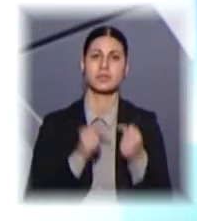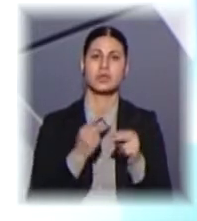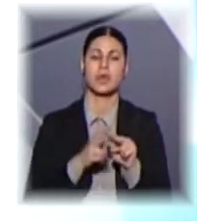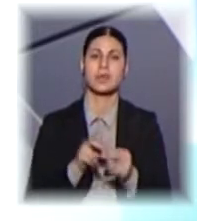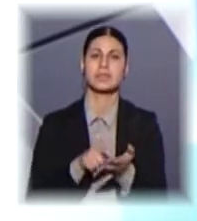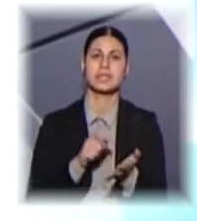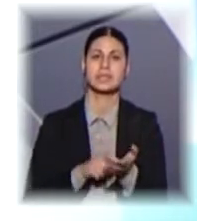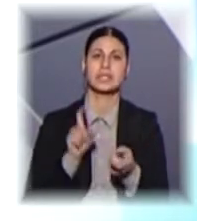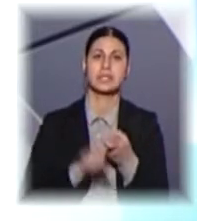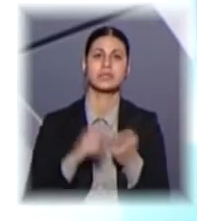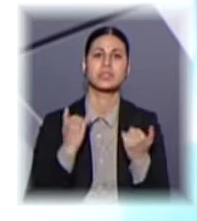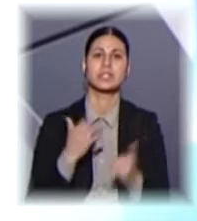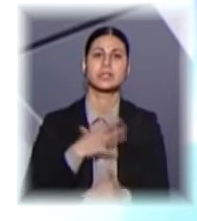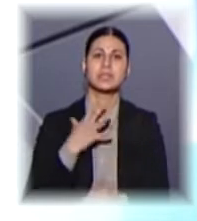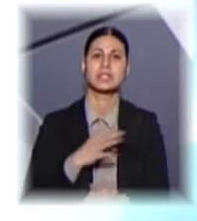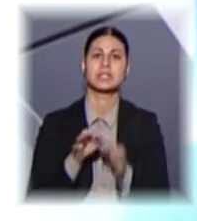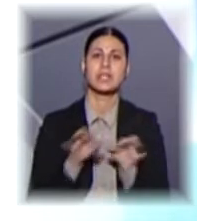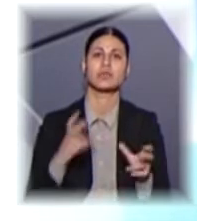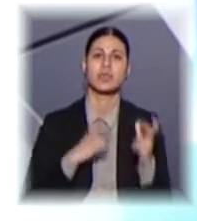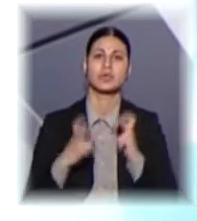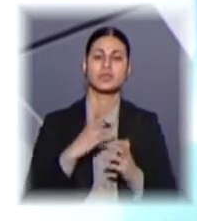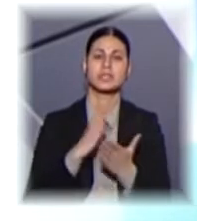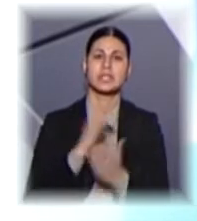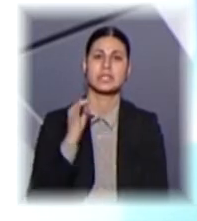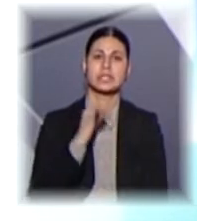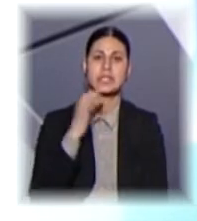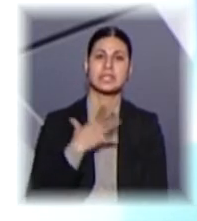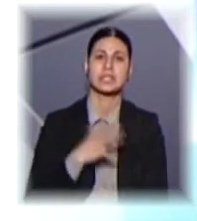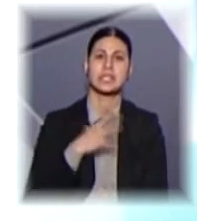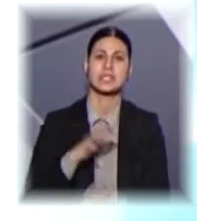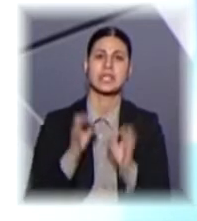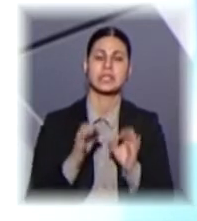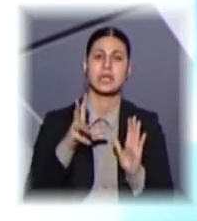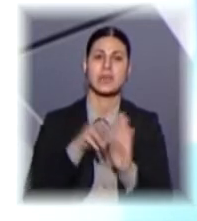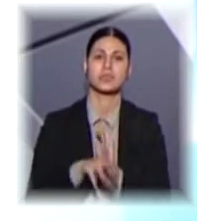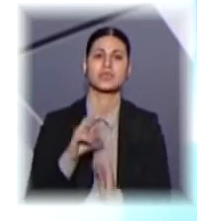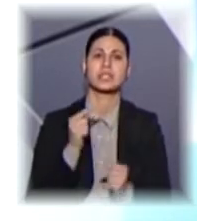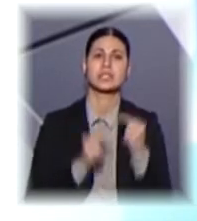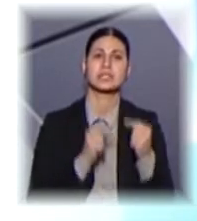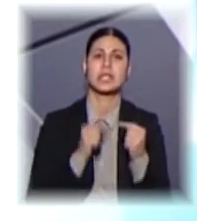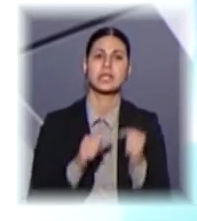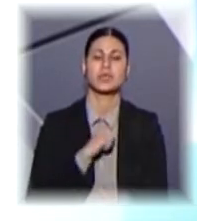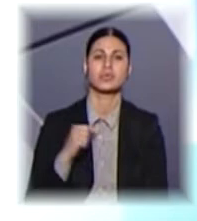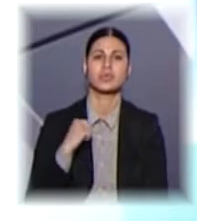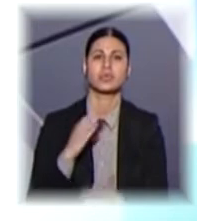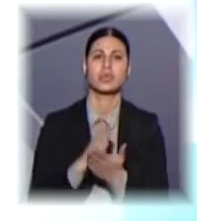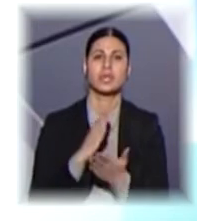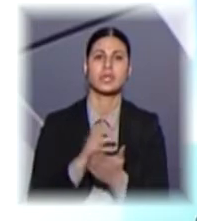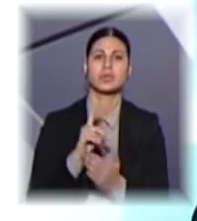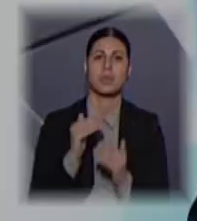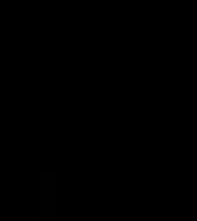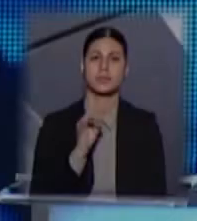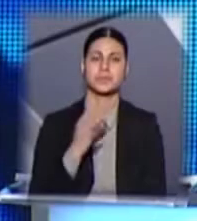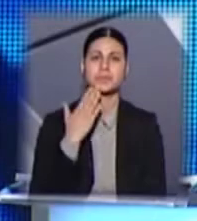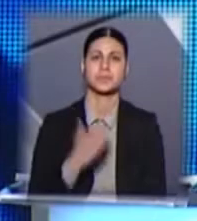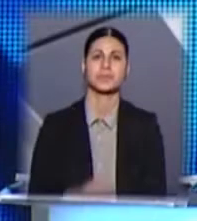დაკავშირებით. დღეს თბილისის თავისუფალი უნივერსიტეტი წარმოადგენს მათ ინტერესებს საქართველოს საკონსულო სასამართლოში და სადაოთხით თავად იმ ნორმას, რომელიც ამ ბარიერს გმინდა